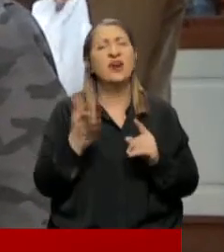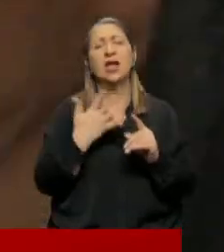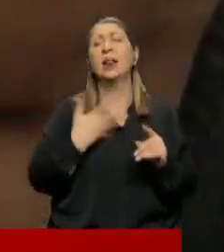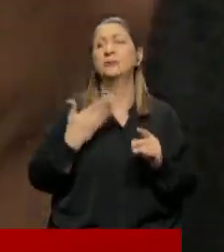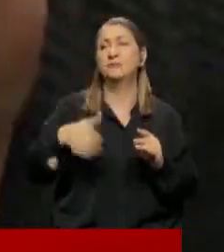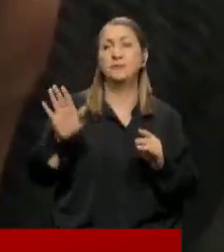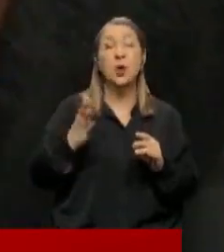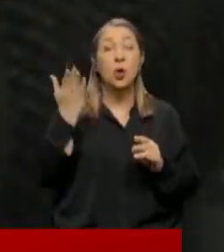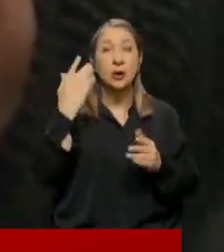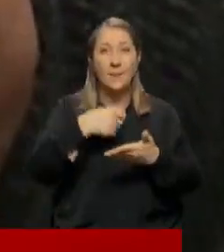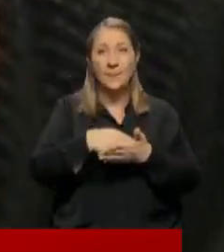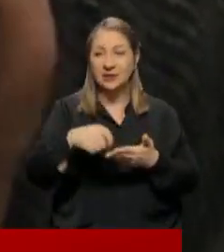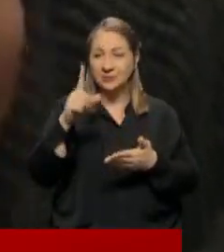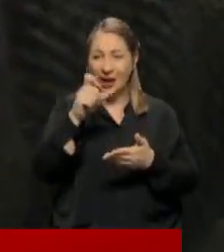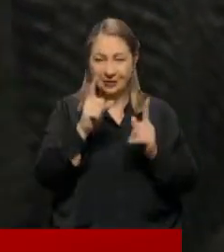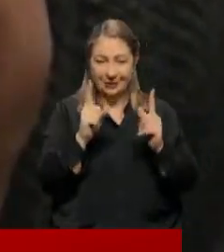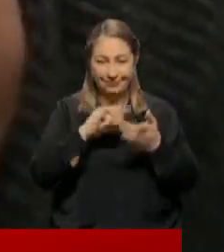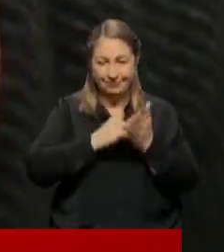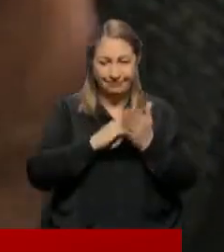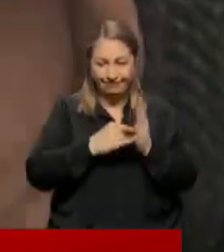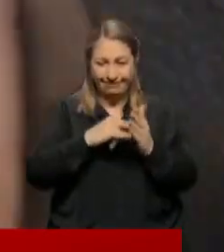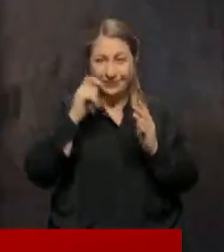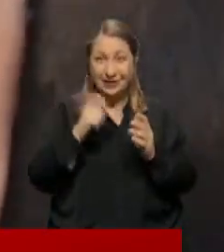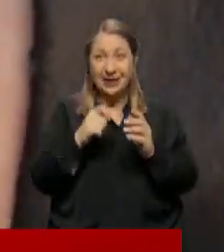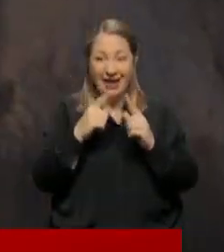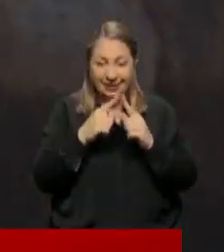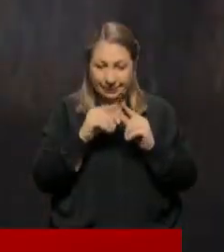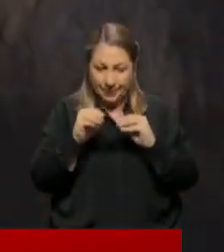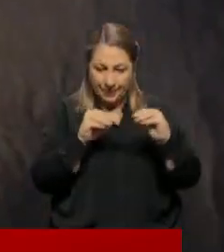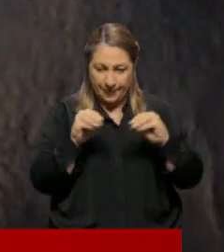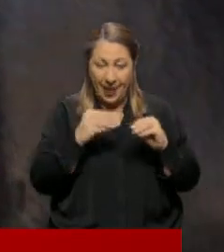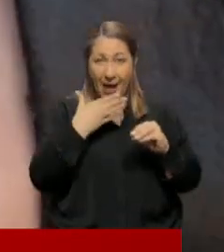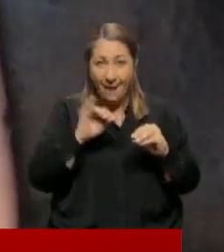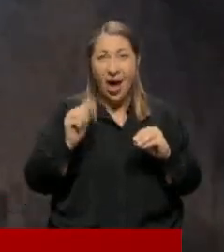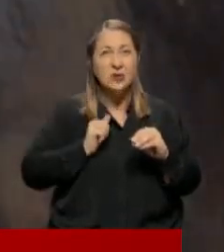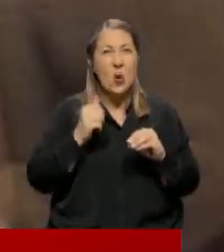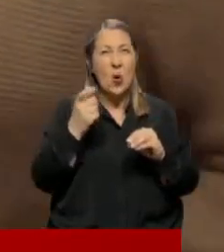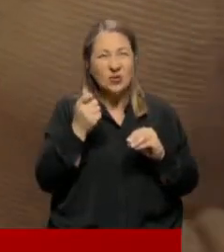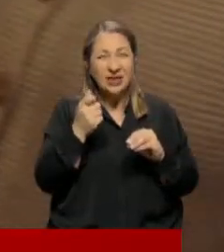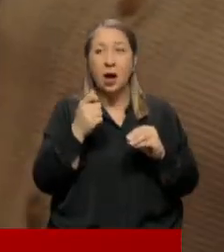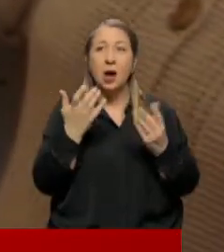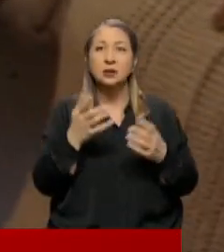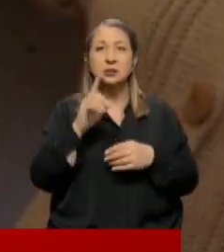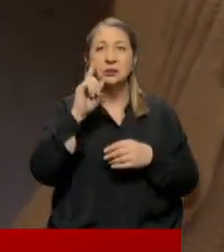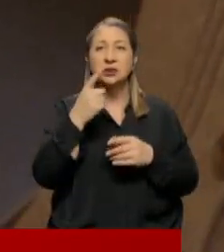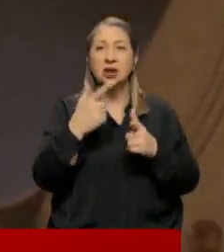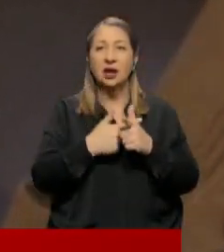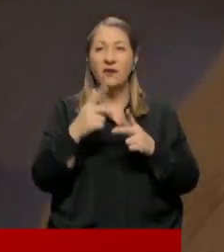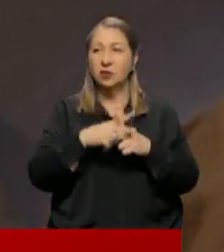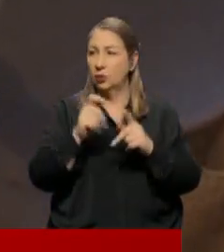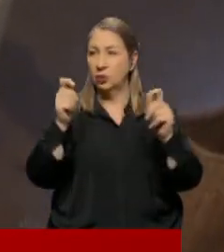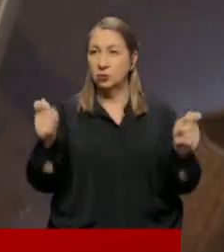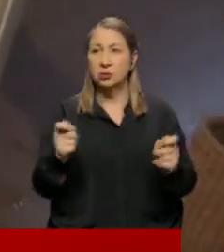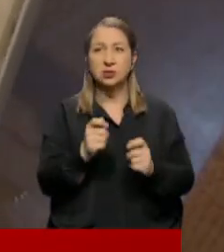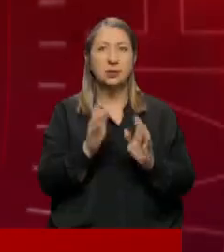vazgeçtik Yani önceden maaş En sonuna kadar elinde tutabilmek için hesap yaparken emekli ve Asgari ücretli artık sadece kira ve